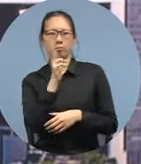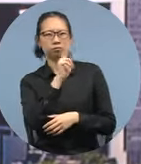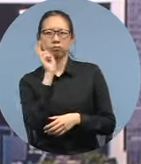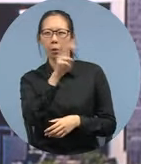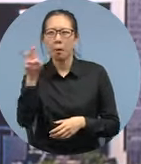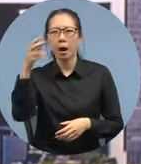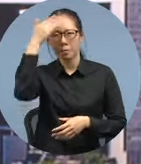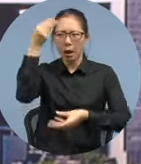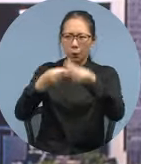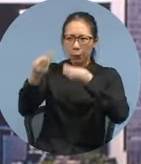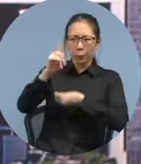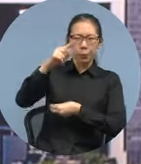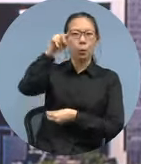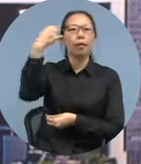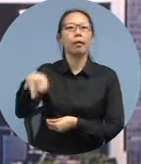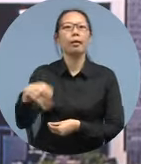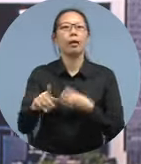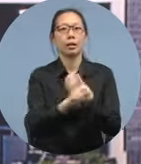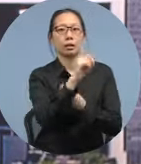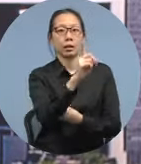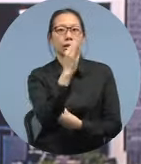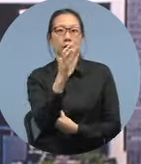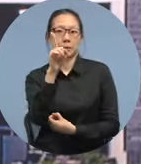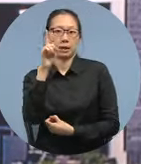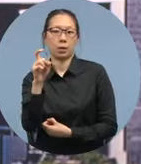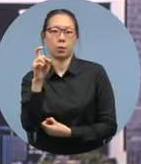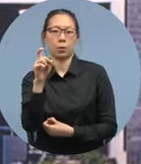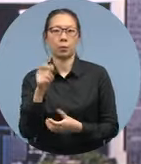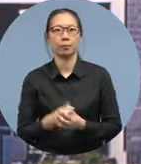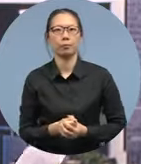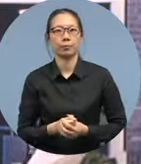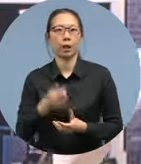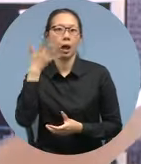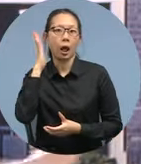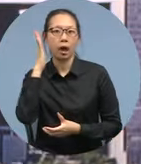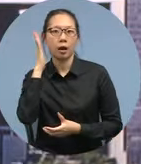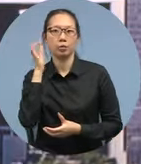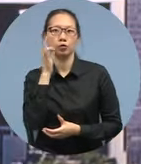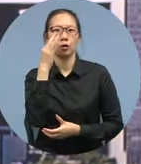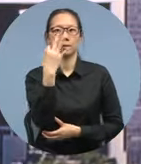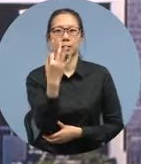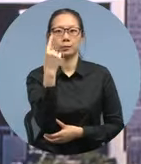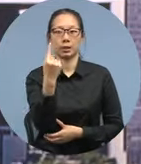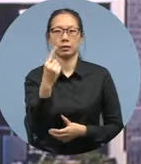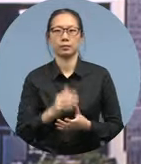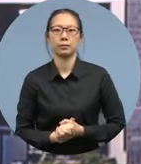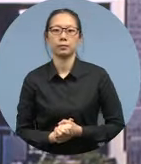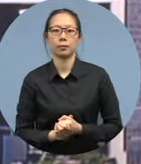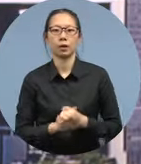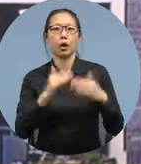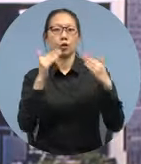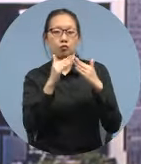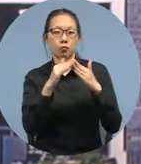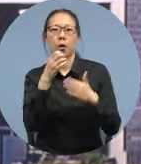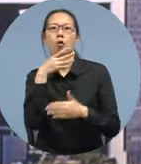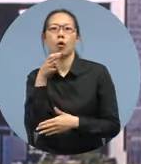嘅源頭啦。1319咧就係、是、男士31歲，咁佢住喺